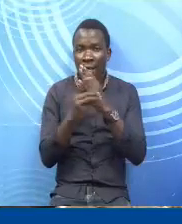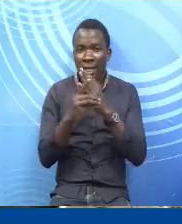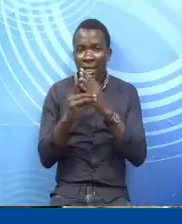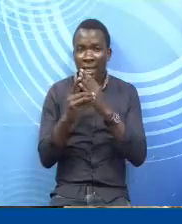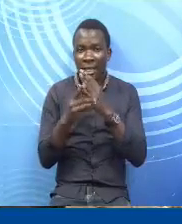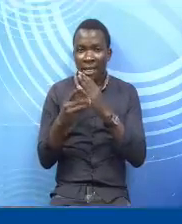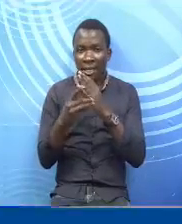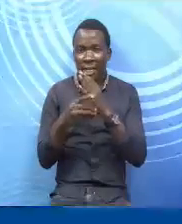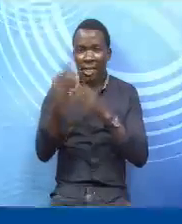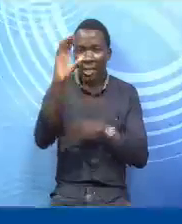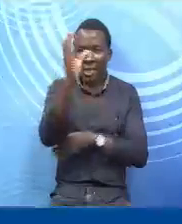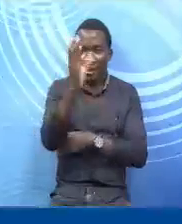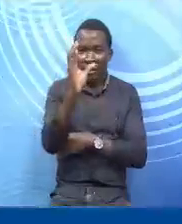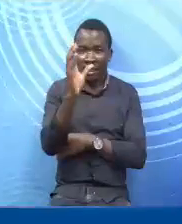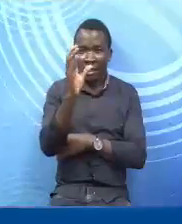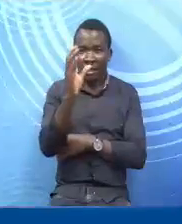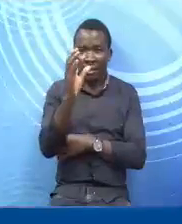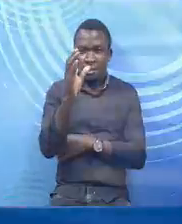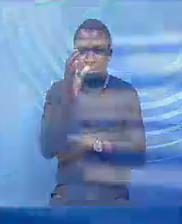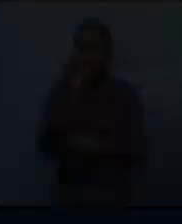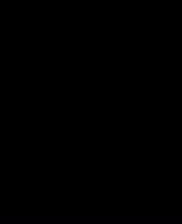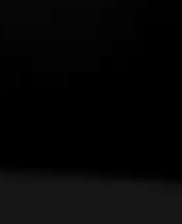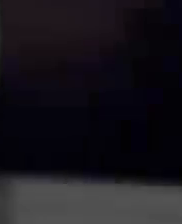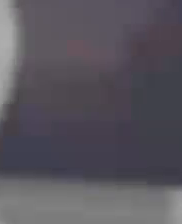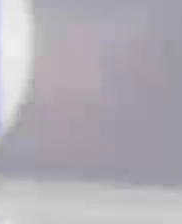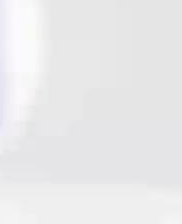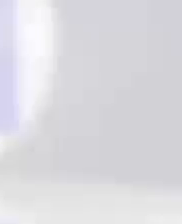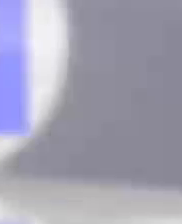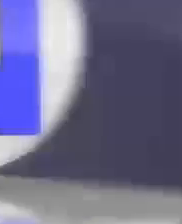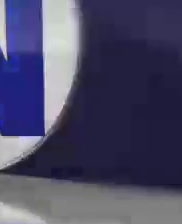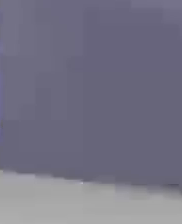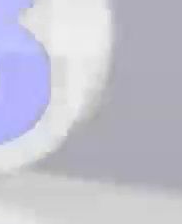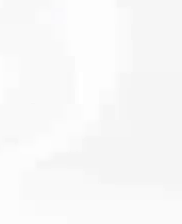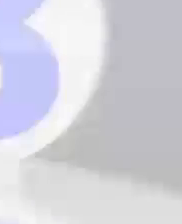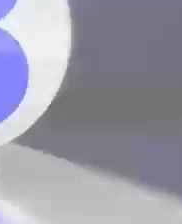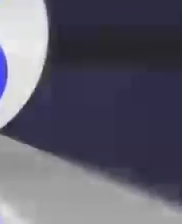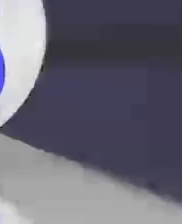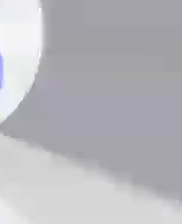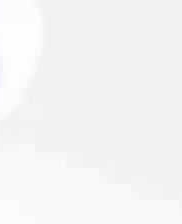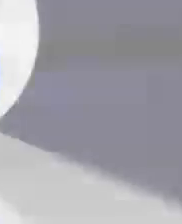Jean Paul